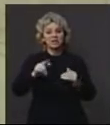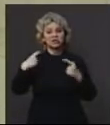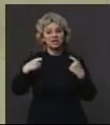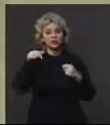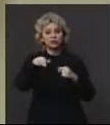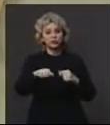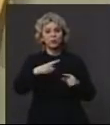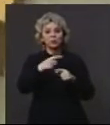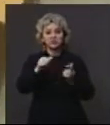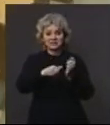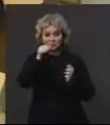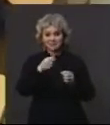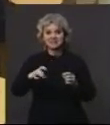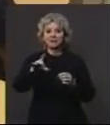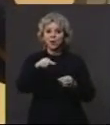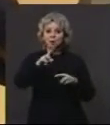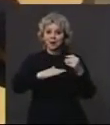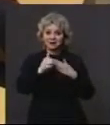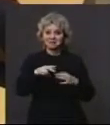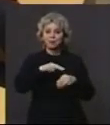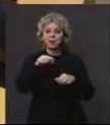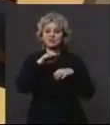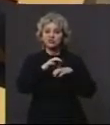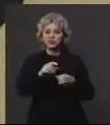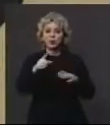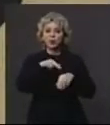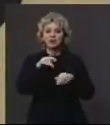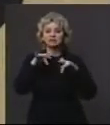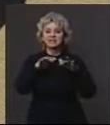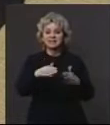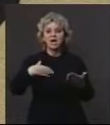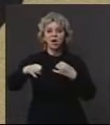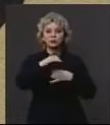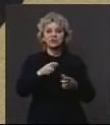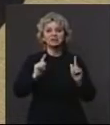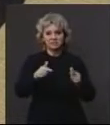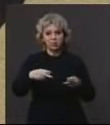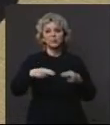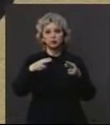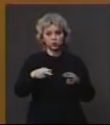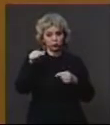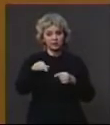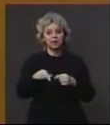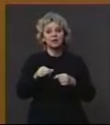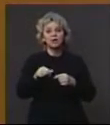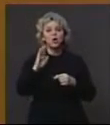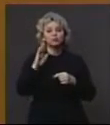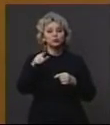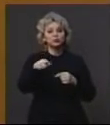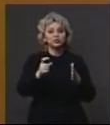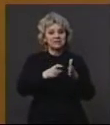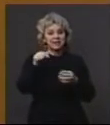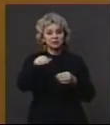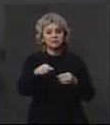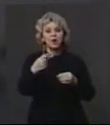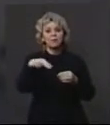лейтенантов полгода практики в райотделах полиции, ведение уголовных дел и общение с настоящими преступниками. Будущий